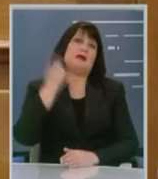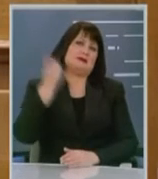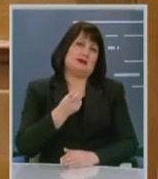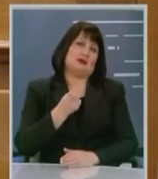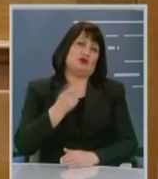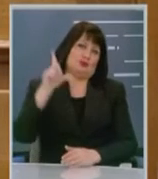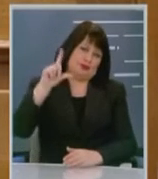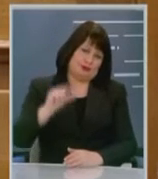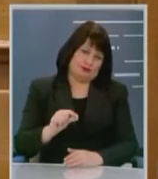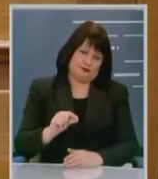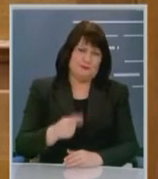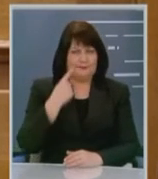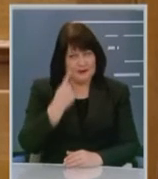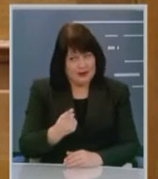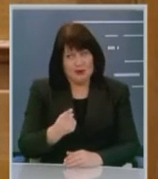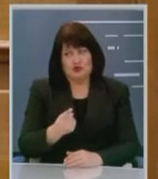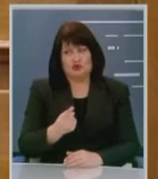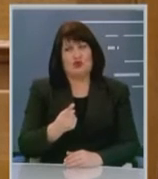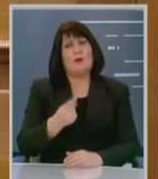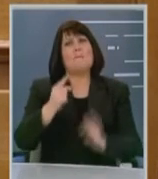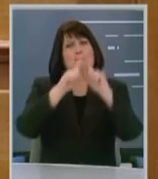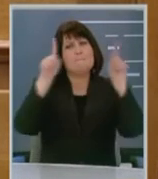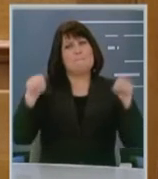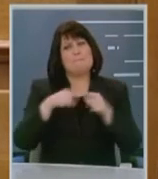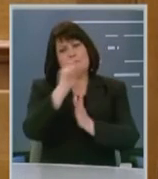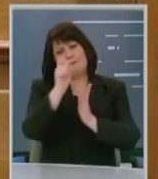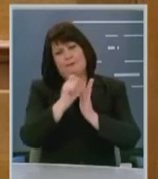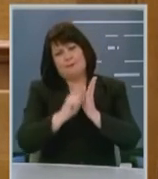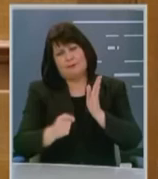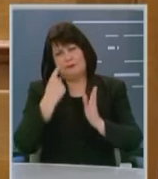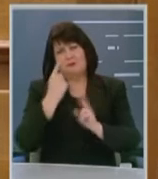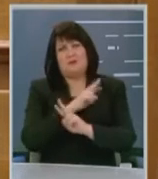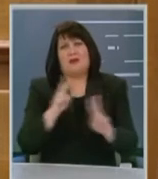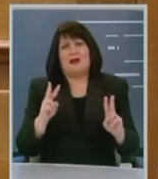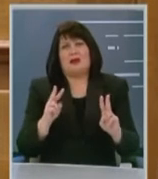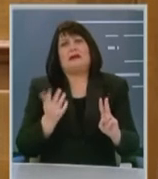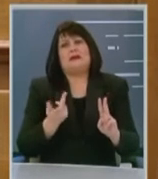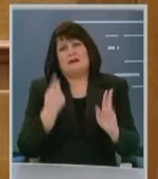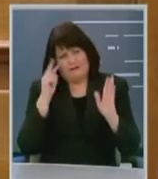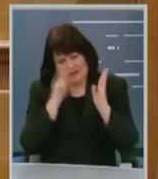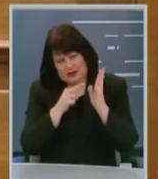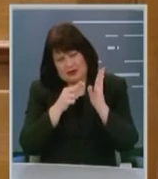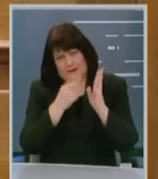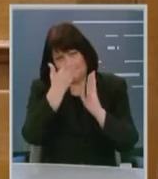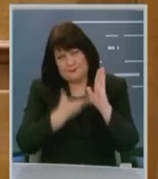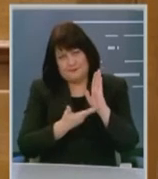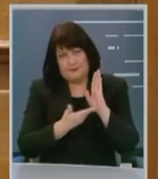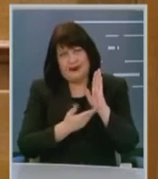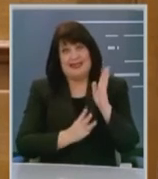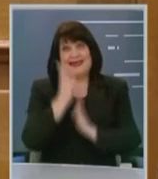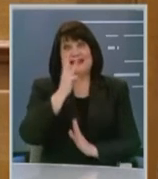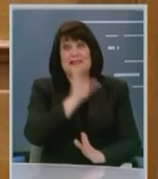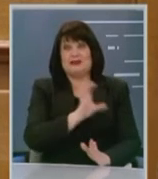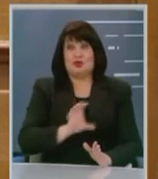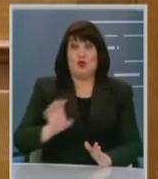12,1%. Θα σας καταθέσω λοιπόν ένα σχετικό πίνακα όπου φαίνεται ξεκάθαρα ότι στις 13 χώρες που